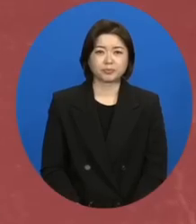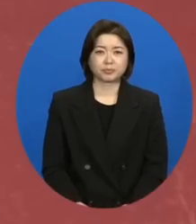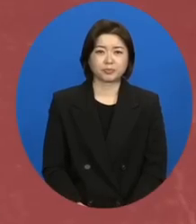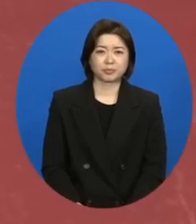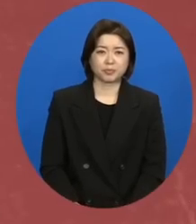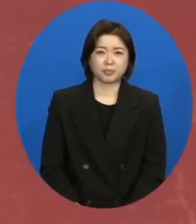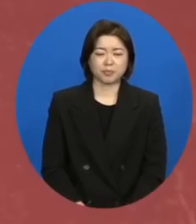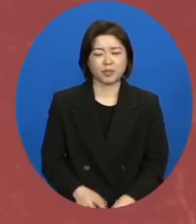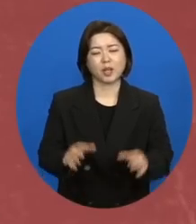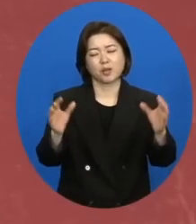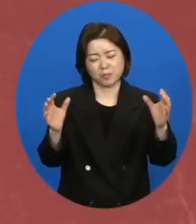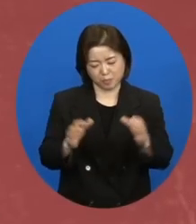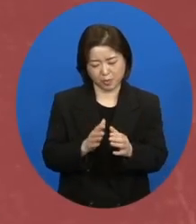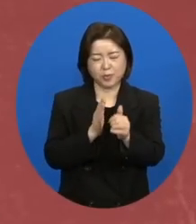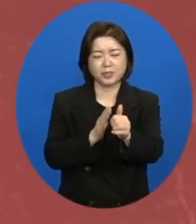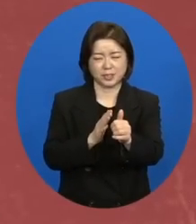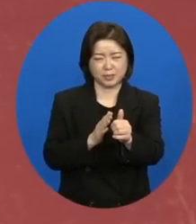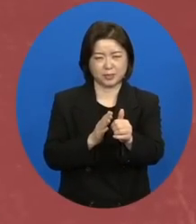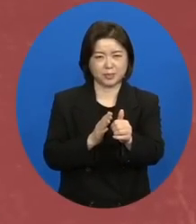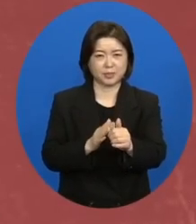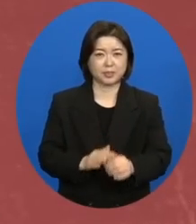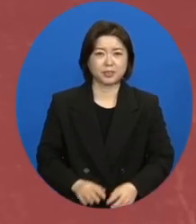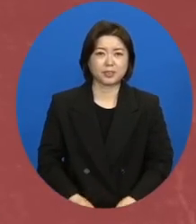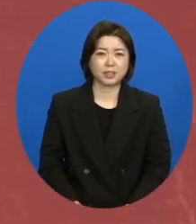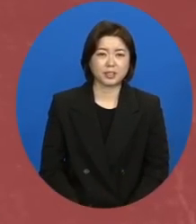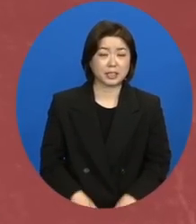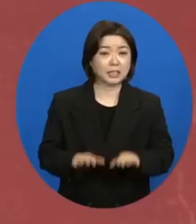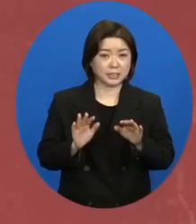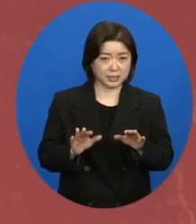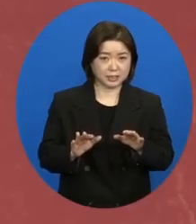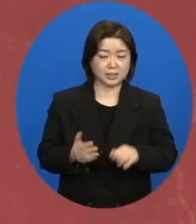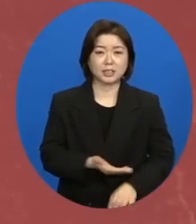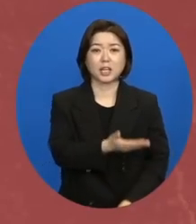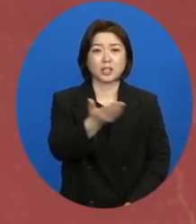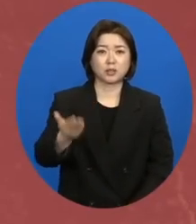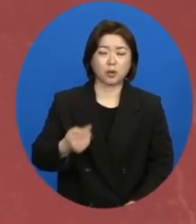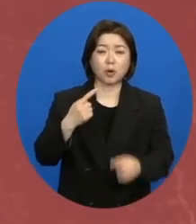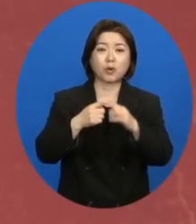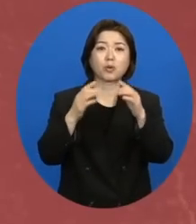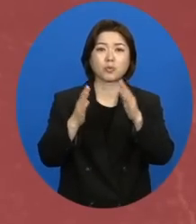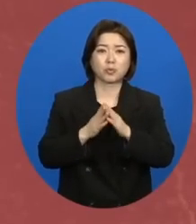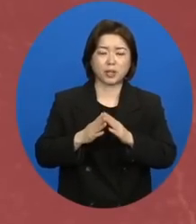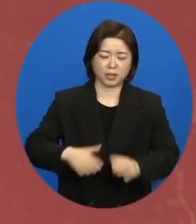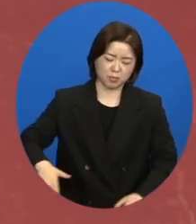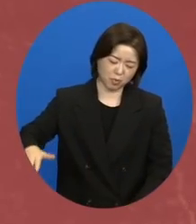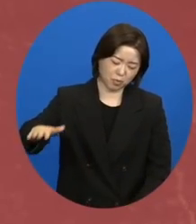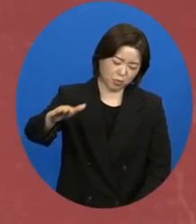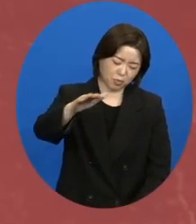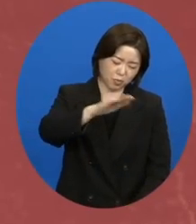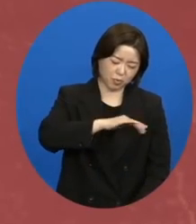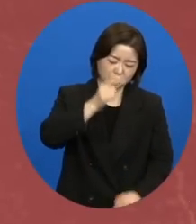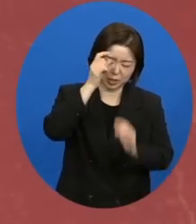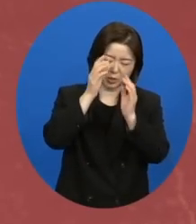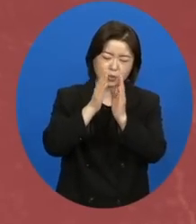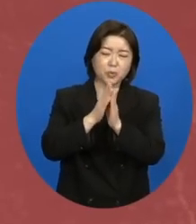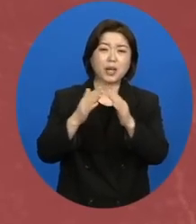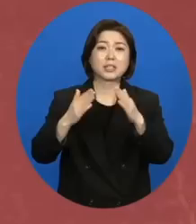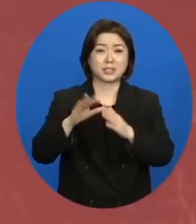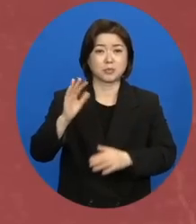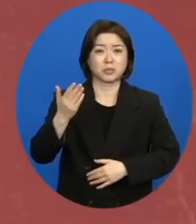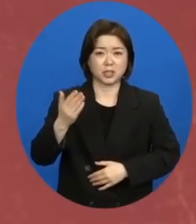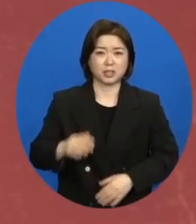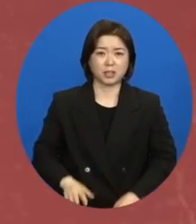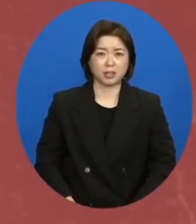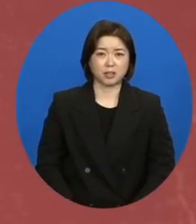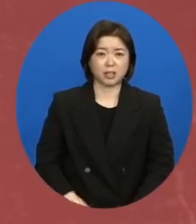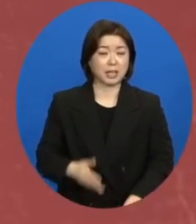모이셔야 돼요. 모이셔야 돼요. 이제 여러분의 교회가 만민이 기도하는 집이 다른